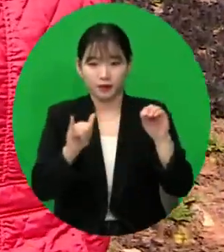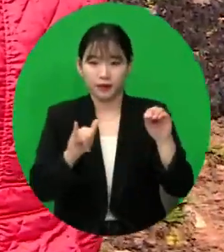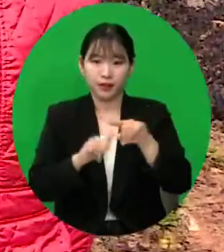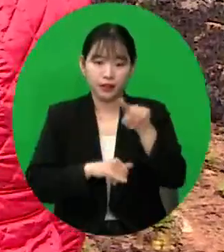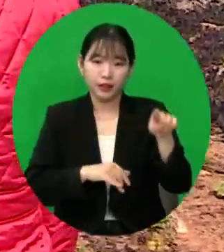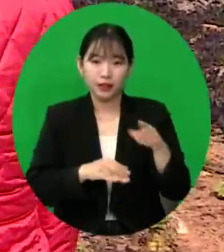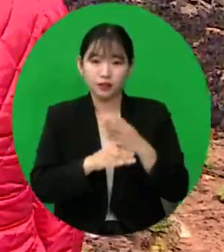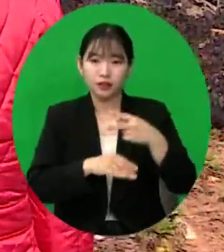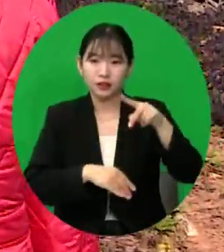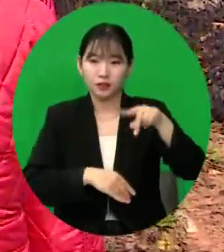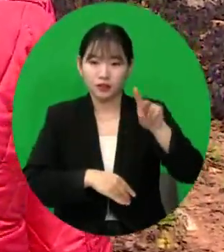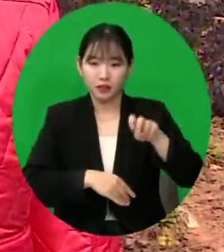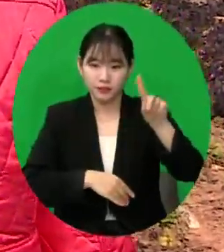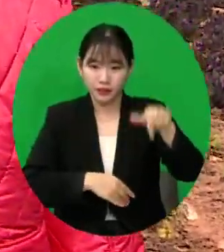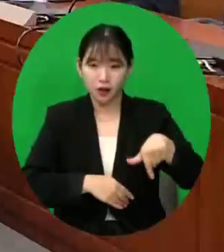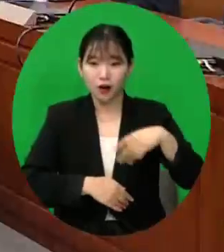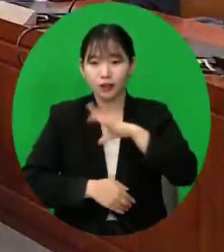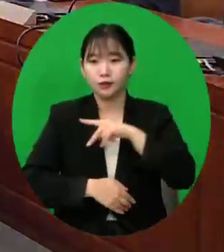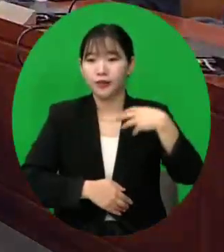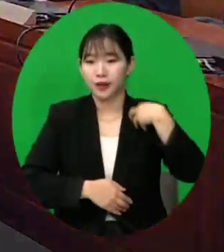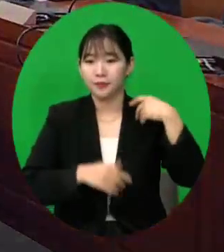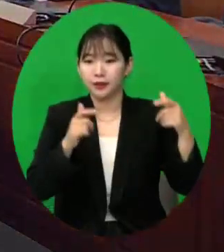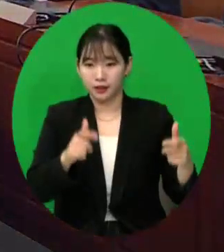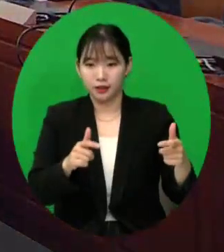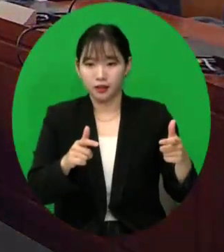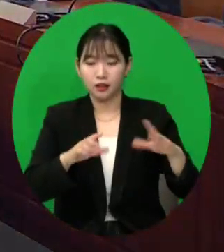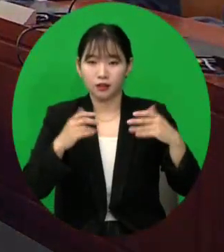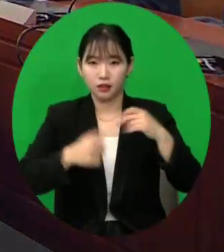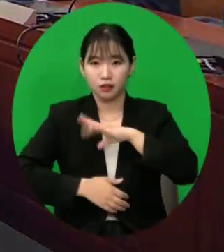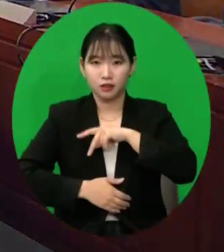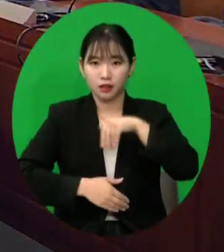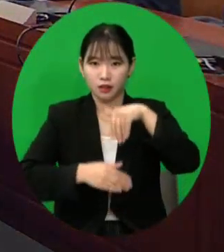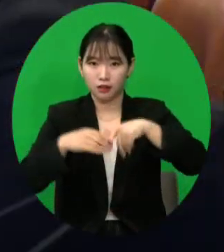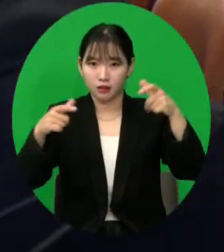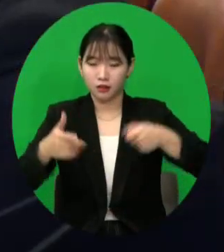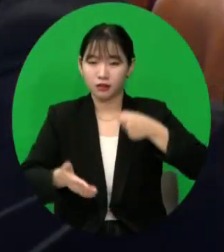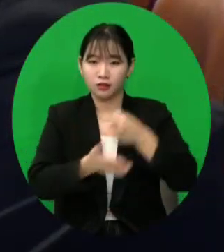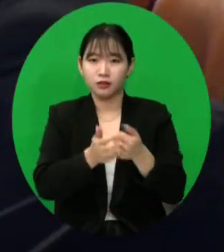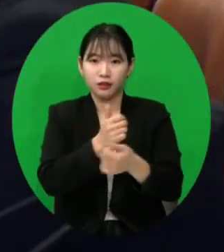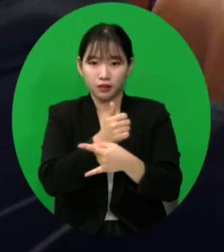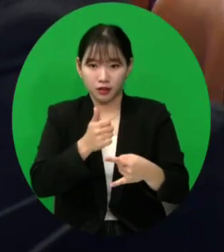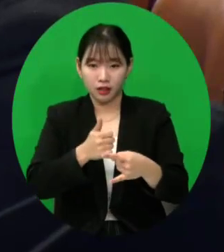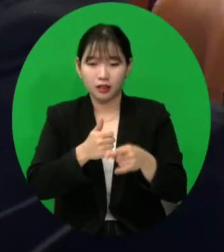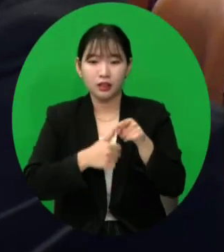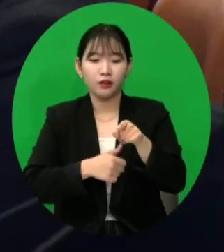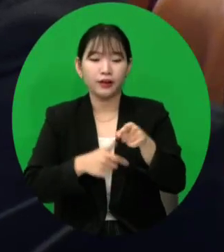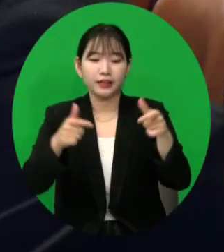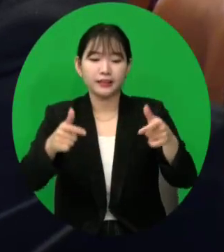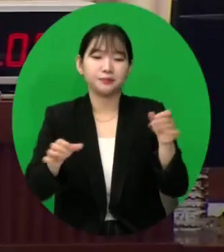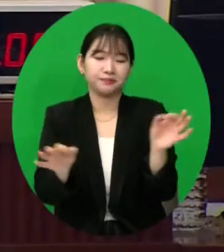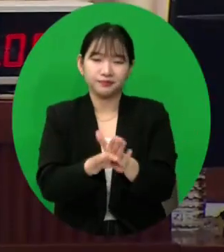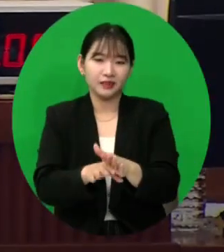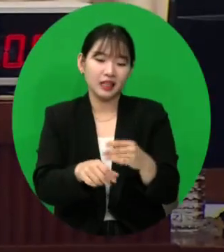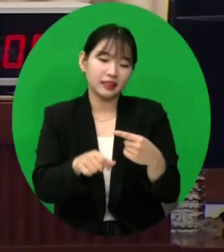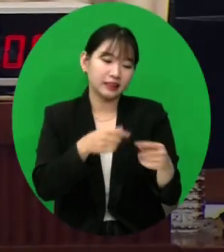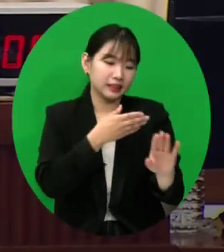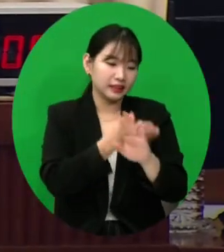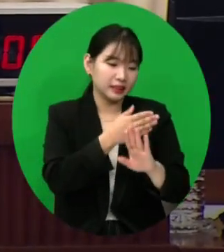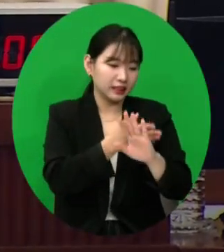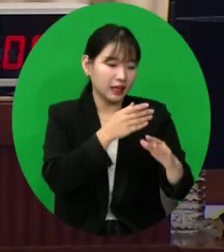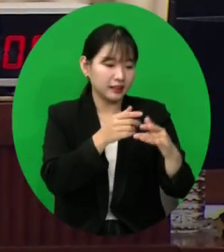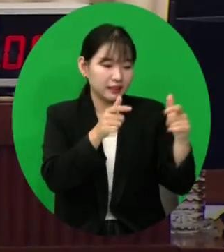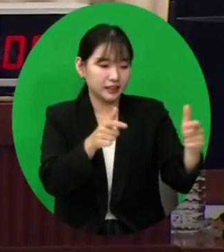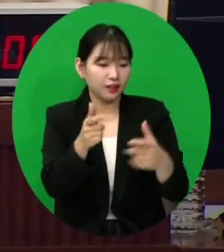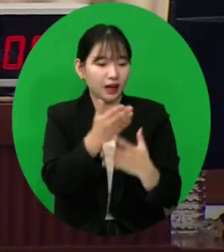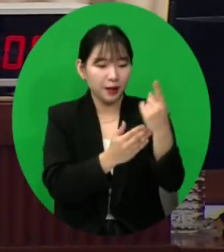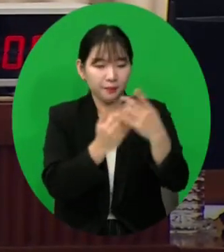이선의 서삼석 의원 지역구입니다. 국회의원 선거구 획정위원회는 이 선거구를 없애고 인근 지역에 각각 통합하는